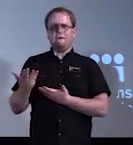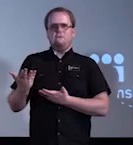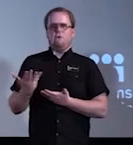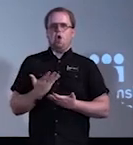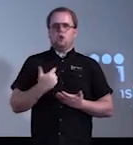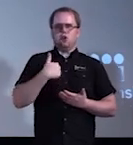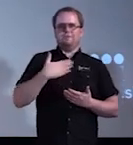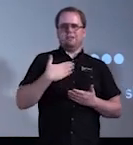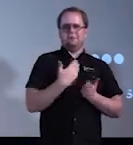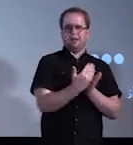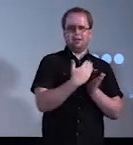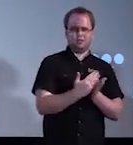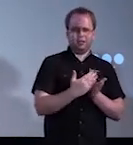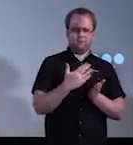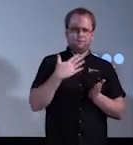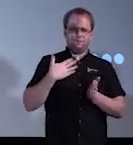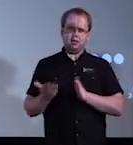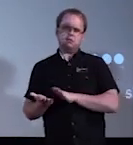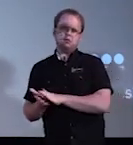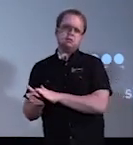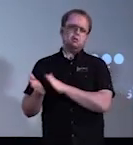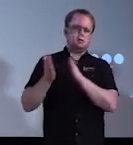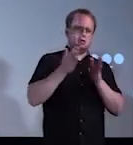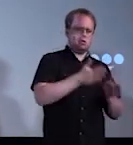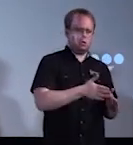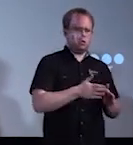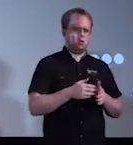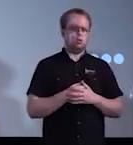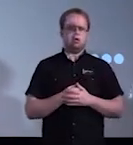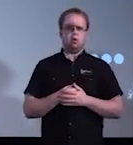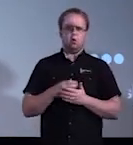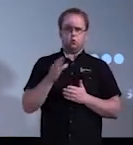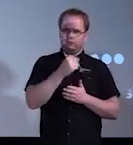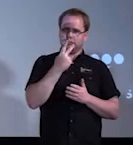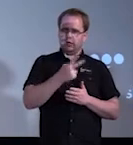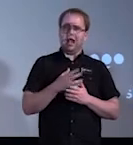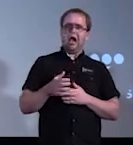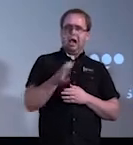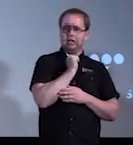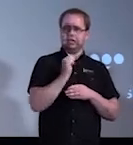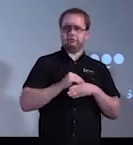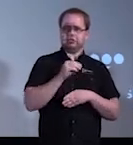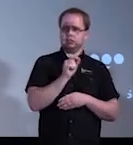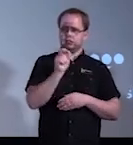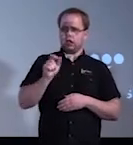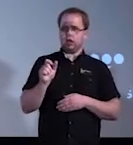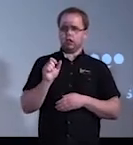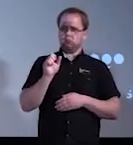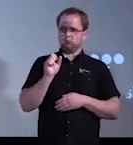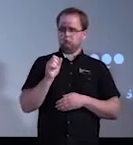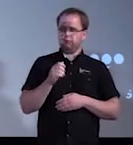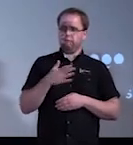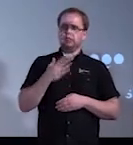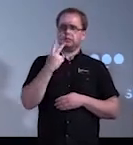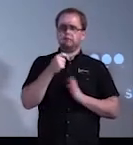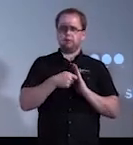Det ska vi ha en chans att ändra på nu. Och då ska vi också se att alla svenskar ska vilja se en film. Och